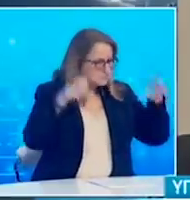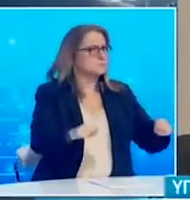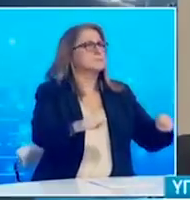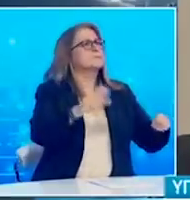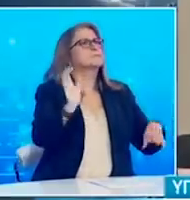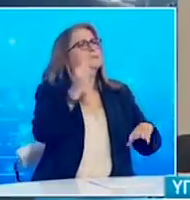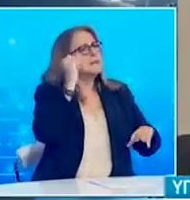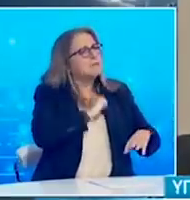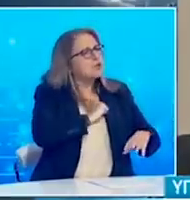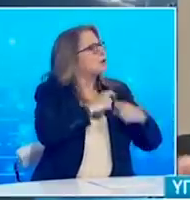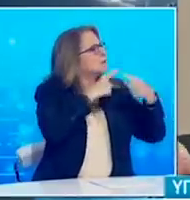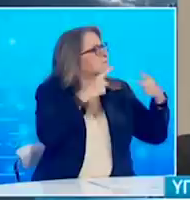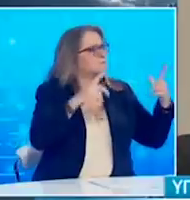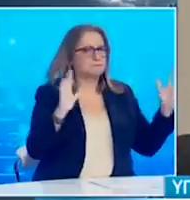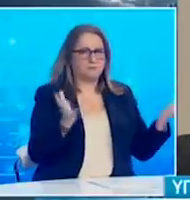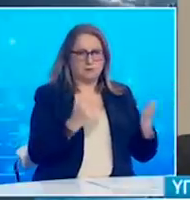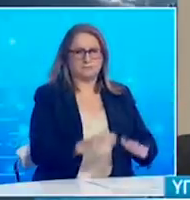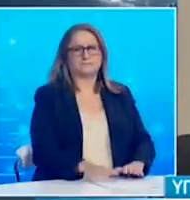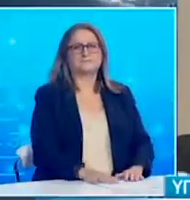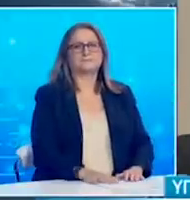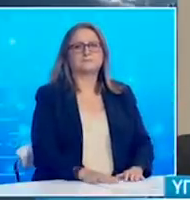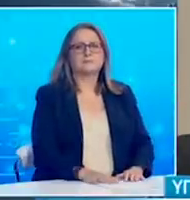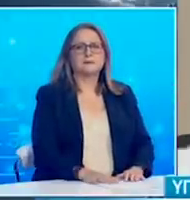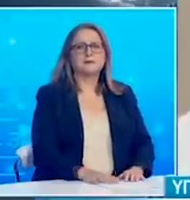γιατί δεν ξέρω αν υπάρχει άλλη ερώτηση για εμένα.